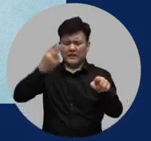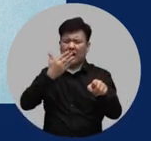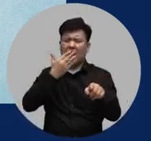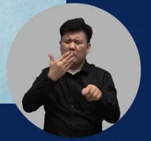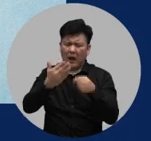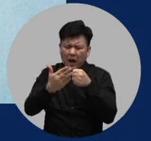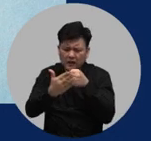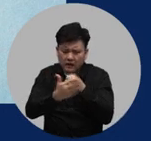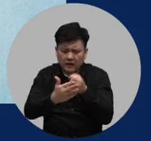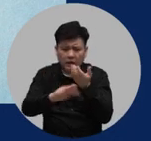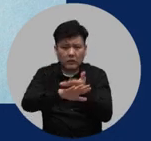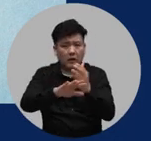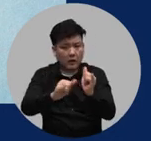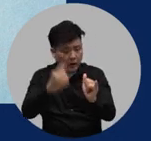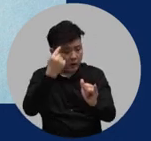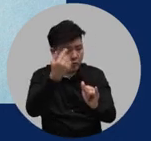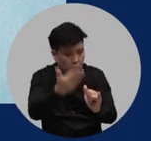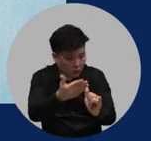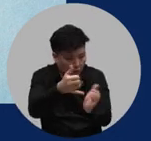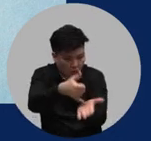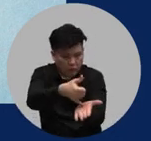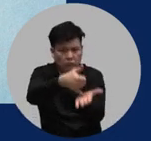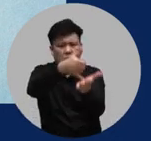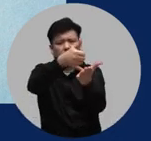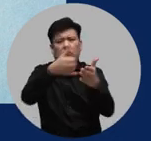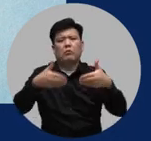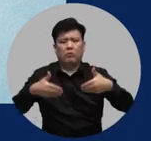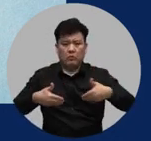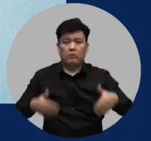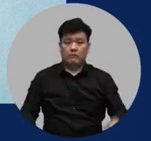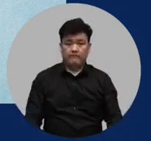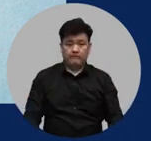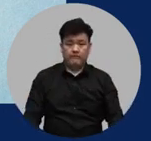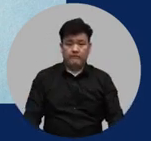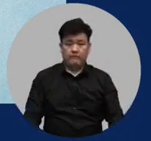있으니 상대방의 의견과 인격을 존중하도록 합니다.